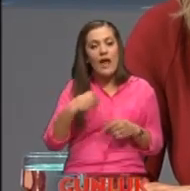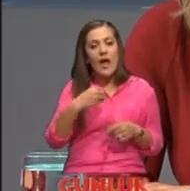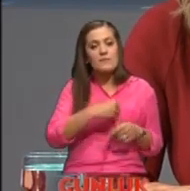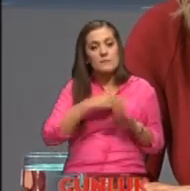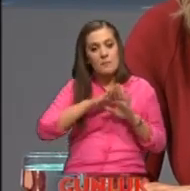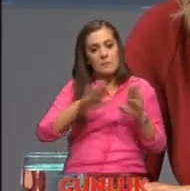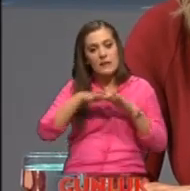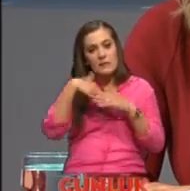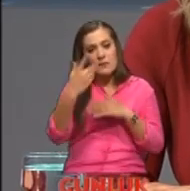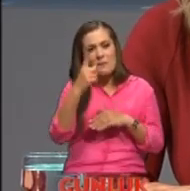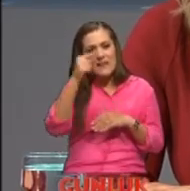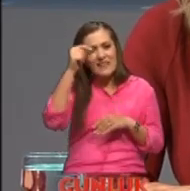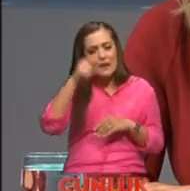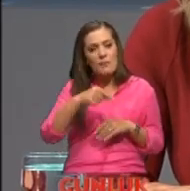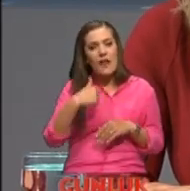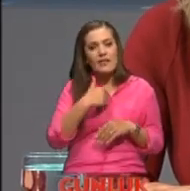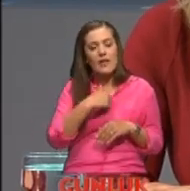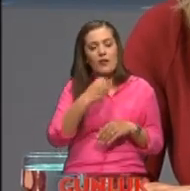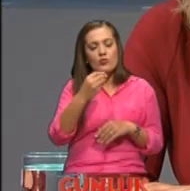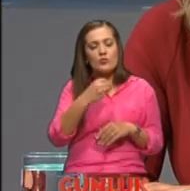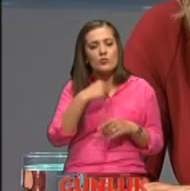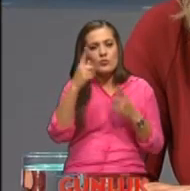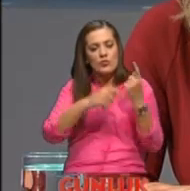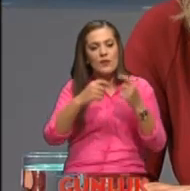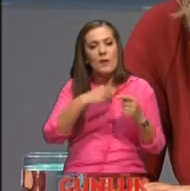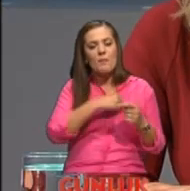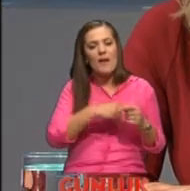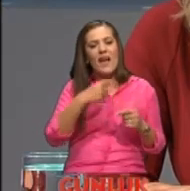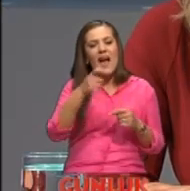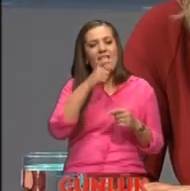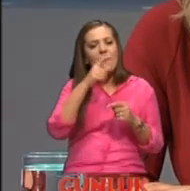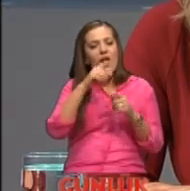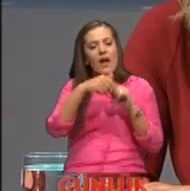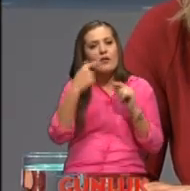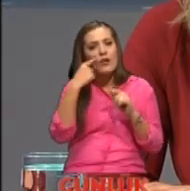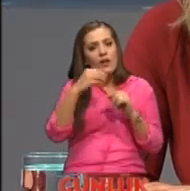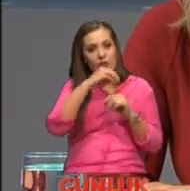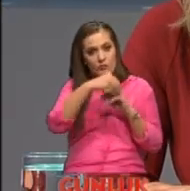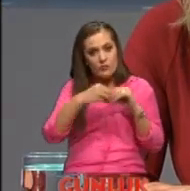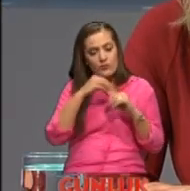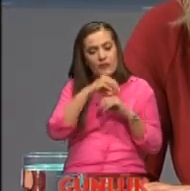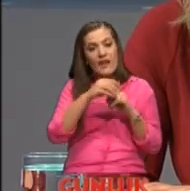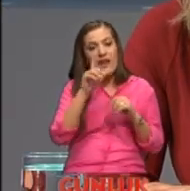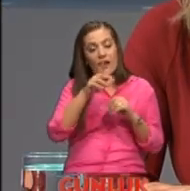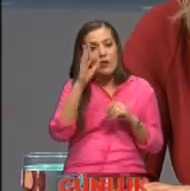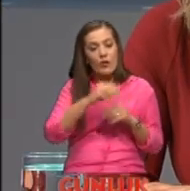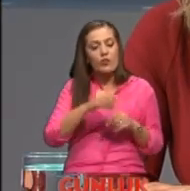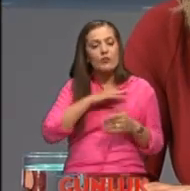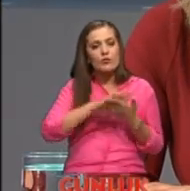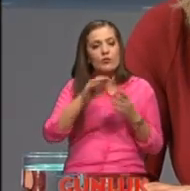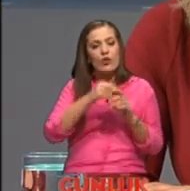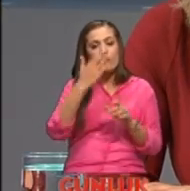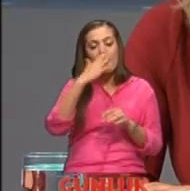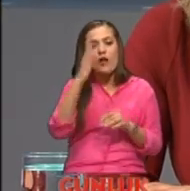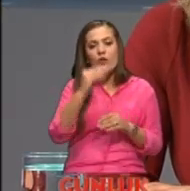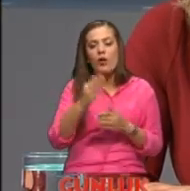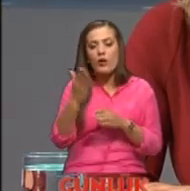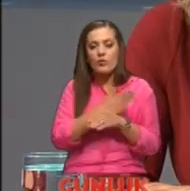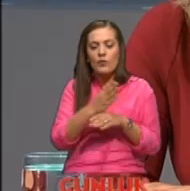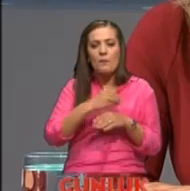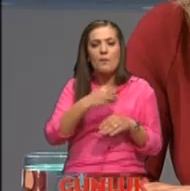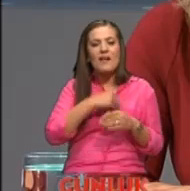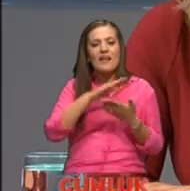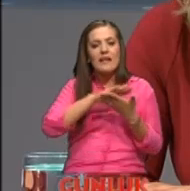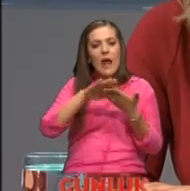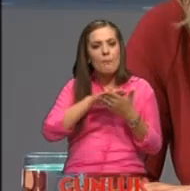emzirme bittikten sonra bir damla anne sütünü meme ucuna ve kahverengi kısmına sürmesi, gerekli olduğu durumlarda da doğal olan ürünleri, meme